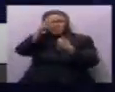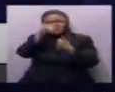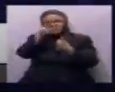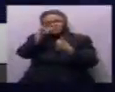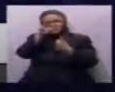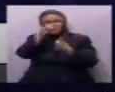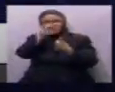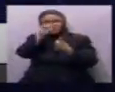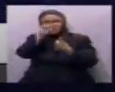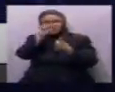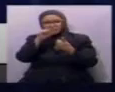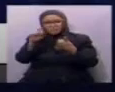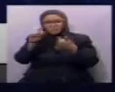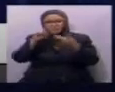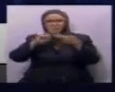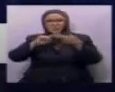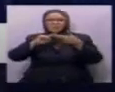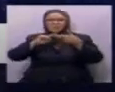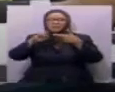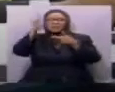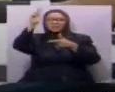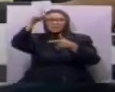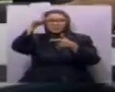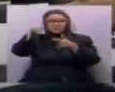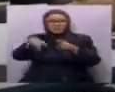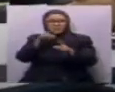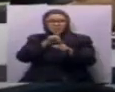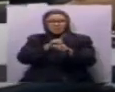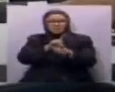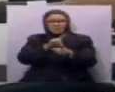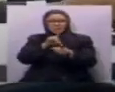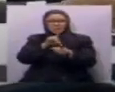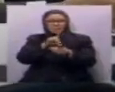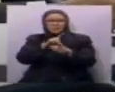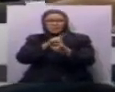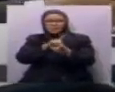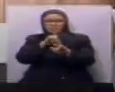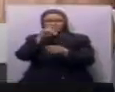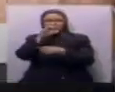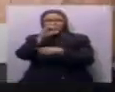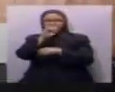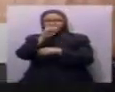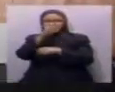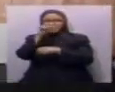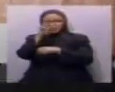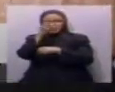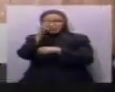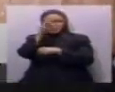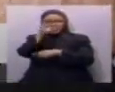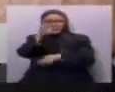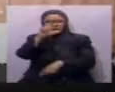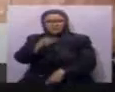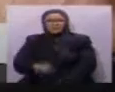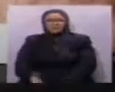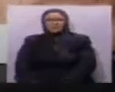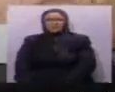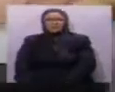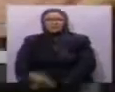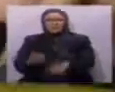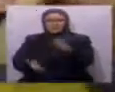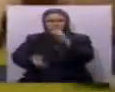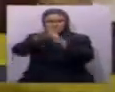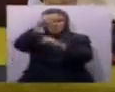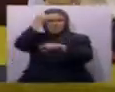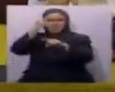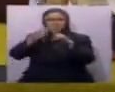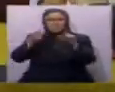Shamala Subramaniam. Pemenang lain ialah Dato' Ong Poh Eng dan Sri Muhammad Nur Abdul Rahim dan Mahindra